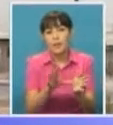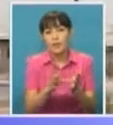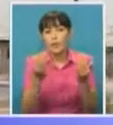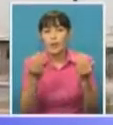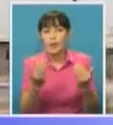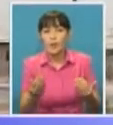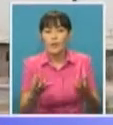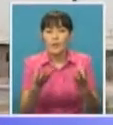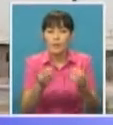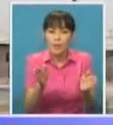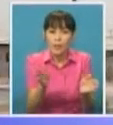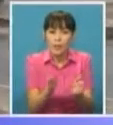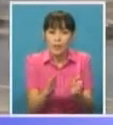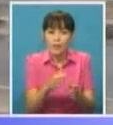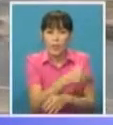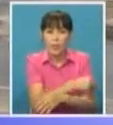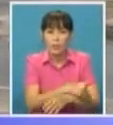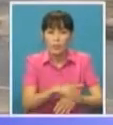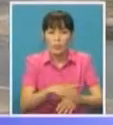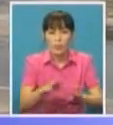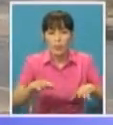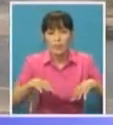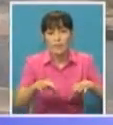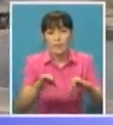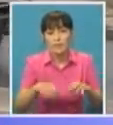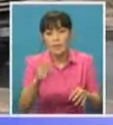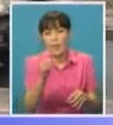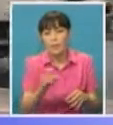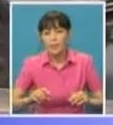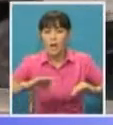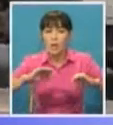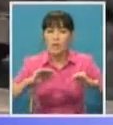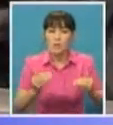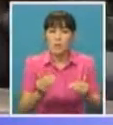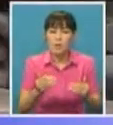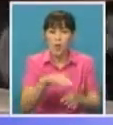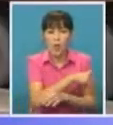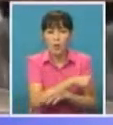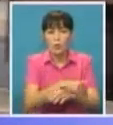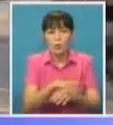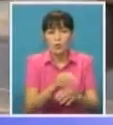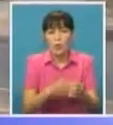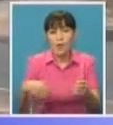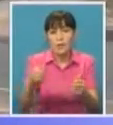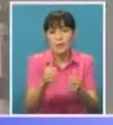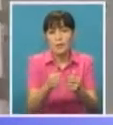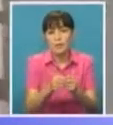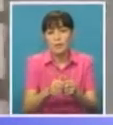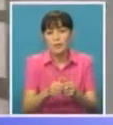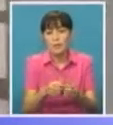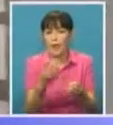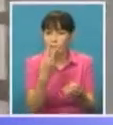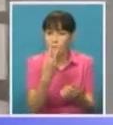түгесілмей тұрғанда тар көшедегі тынымсыз қозғалыста тұрғындарды әбігерге салған. Жол жиегіне жақын салынған аяқ жолдың